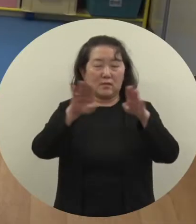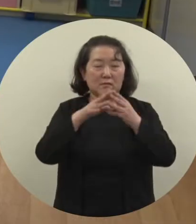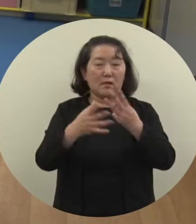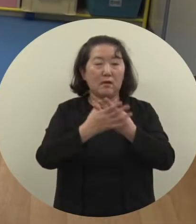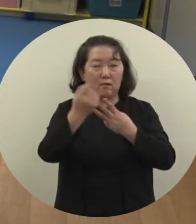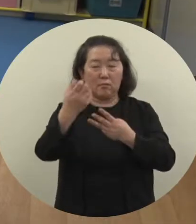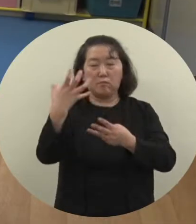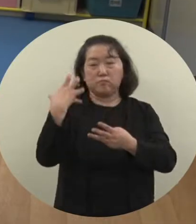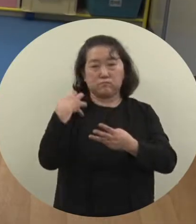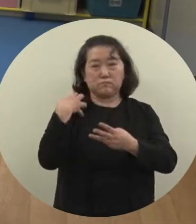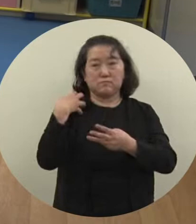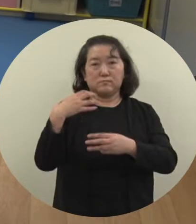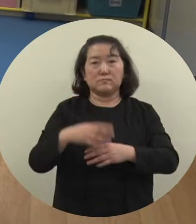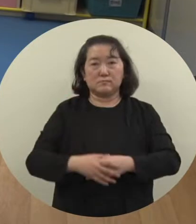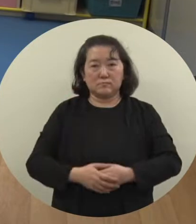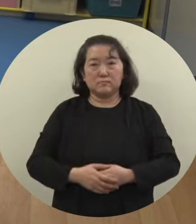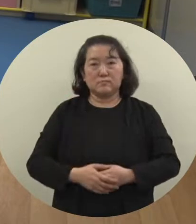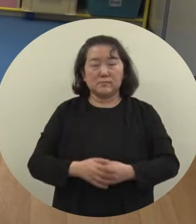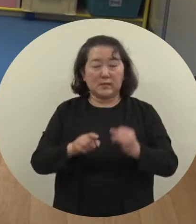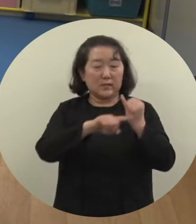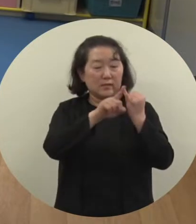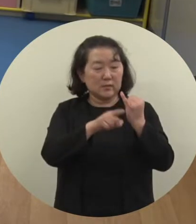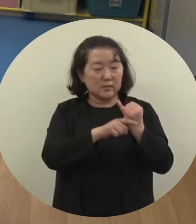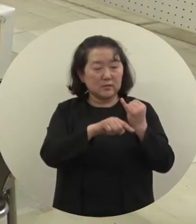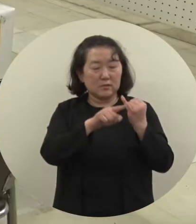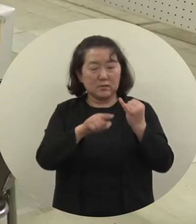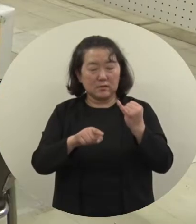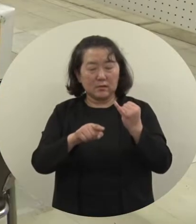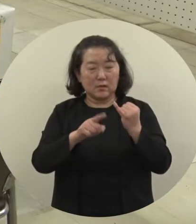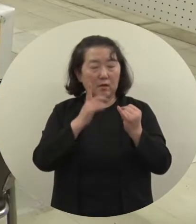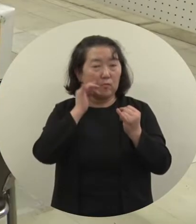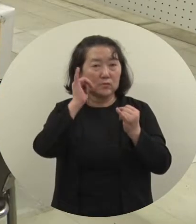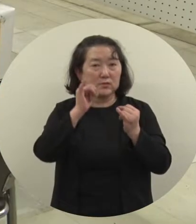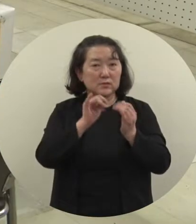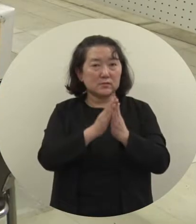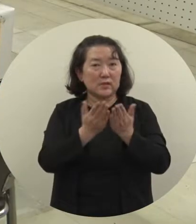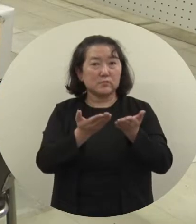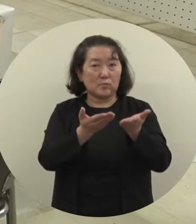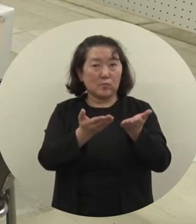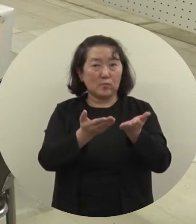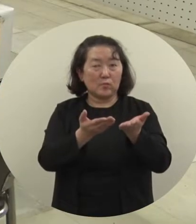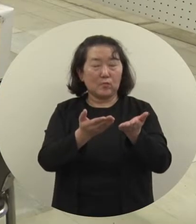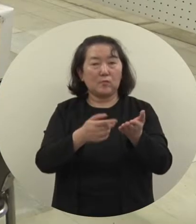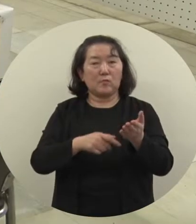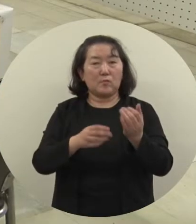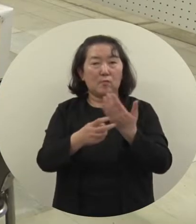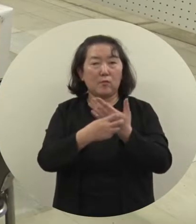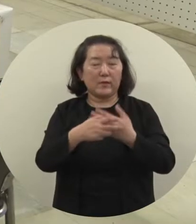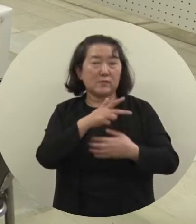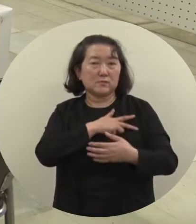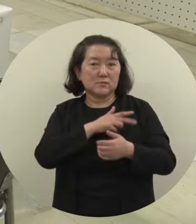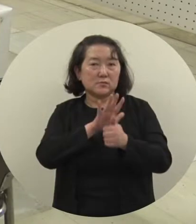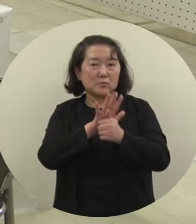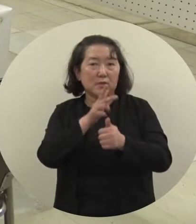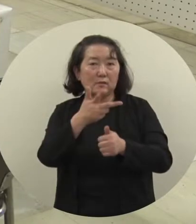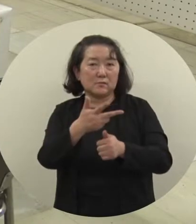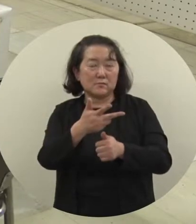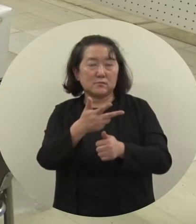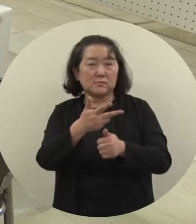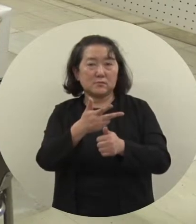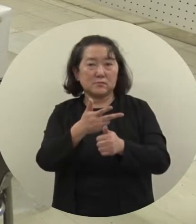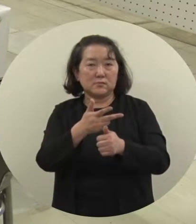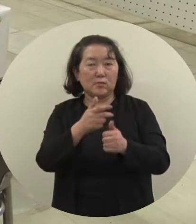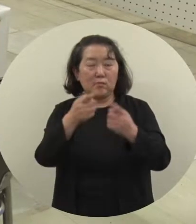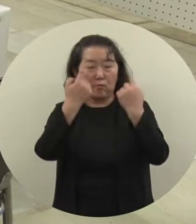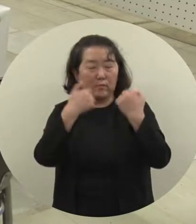ターを集約しました。妊娠期から母子手帳の交付や保健師・助産師との個別